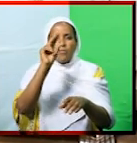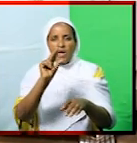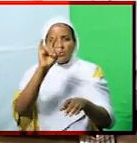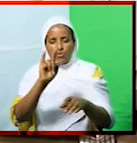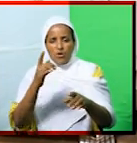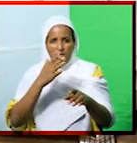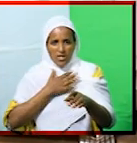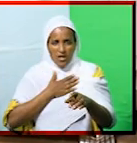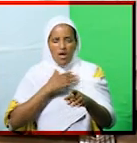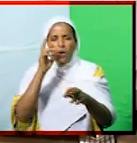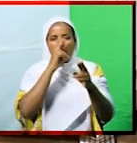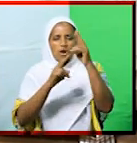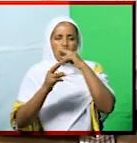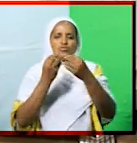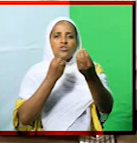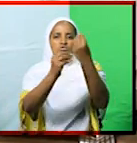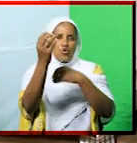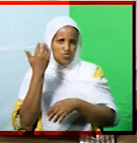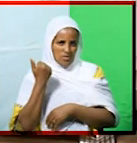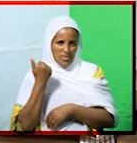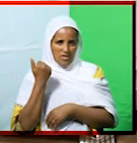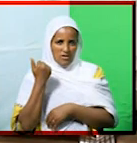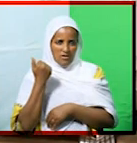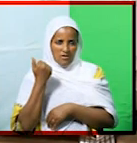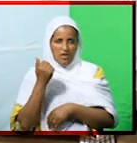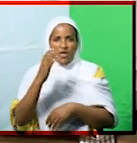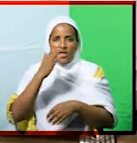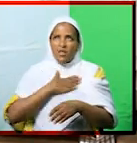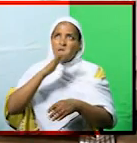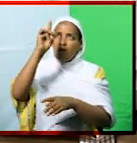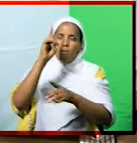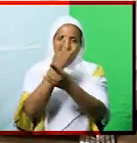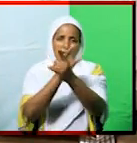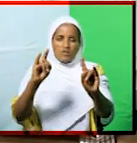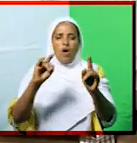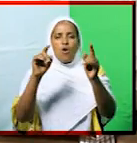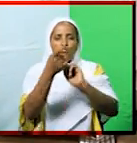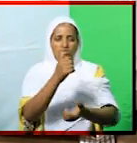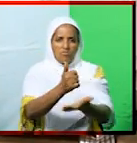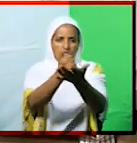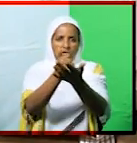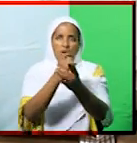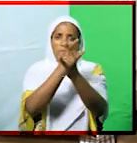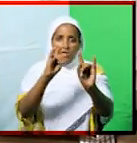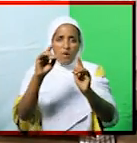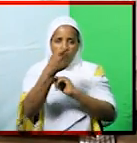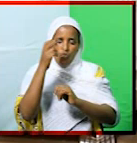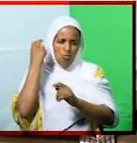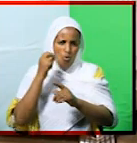ራሱ መጣ። ራሱን ለራሱ ካሰ፣ ለእኛ ደግሞ ለበደልነው ደግሞ ራሱ መልሶ ክሶን ይህንን